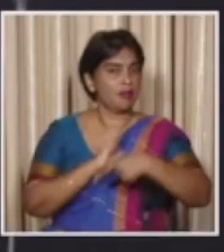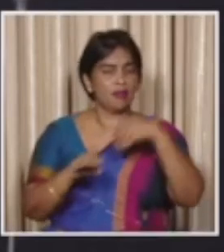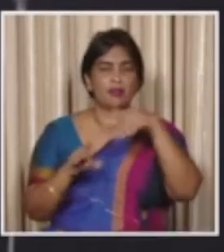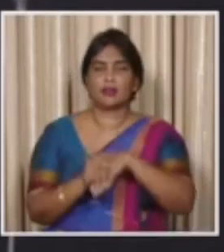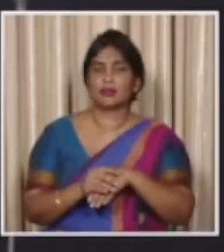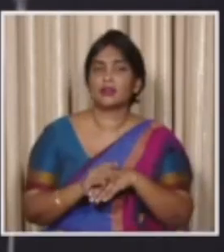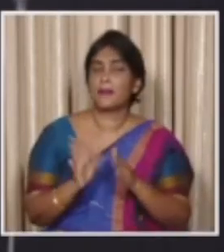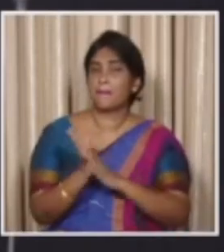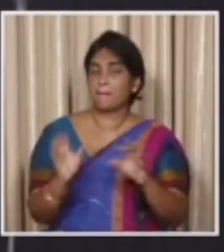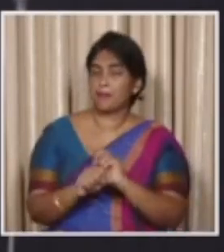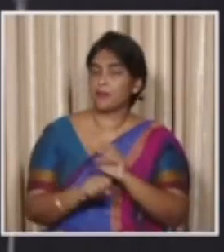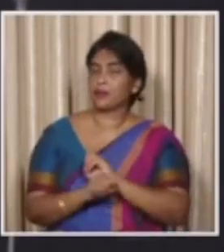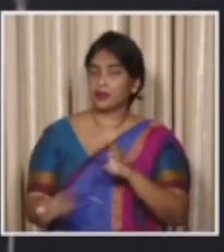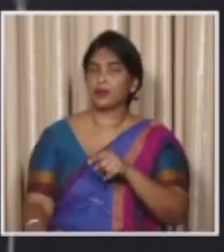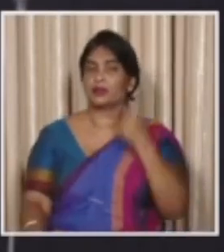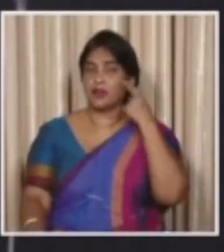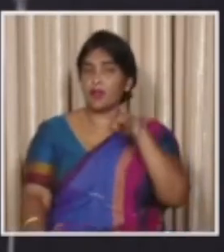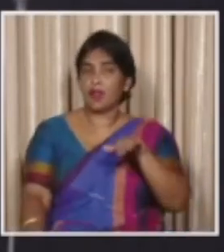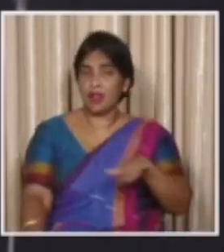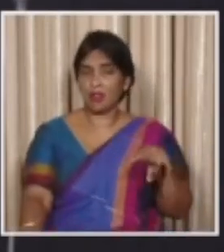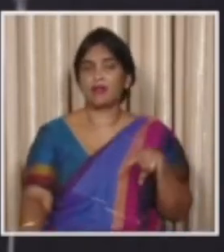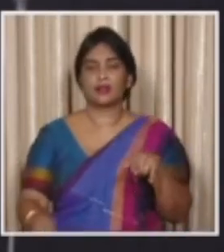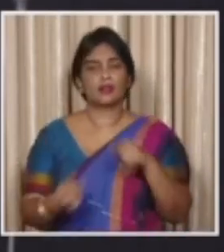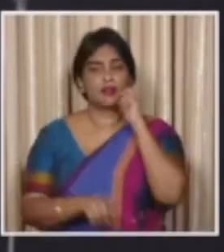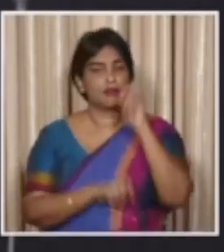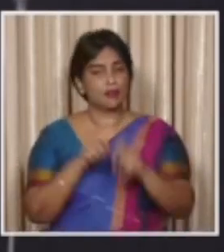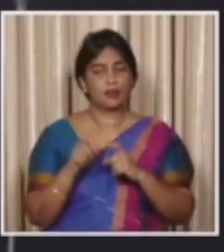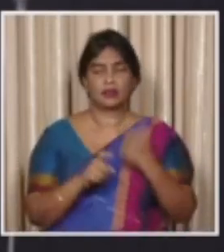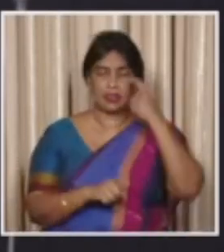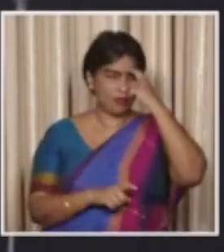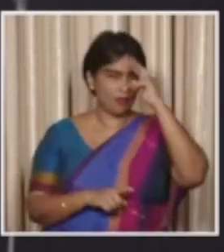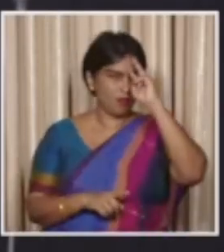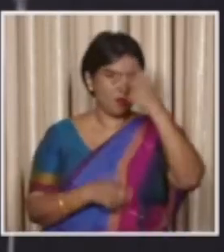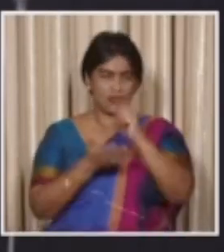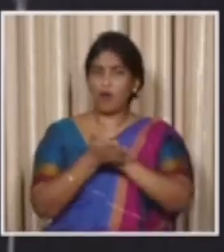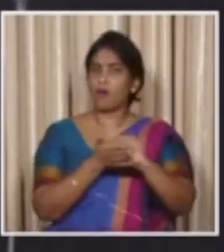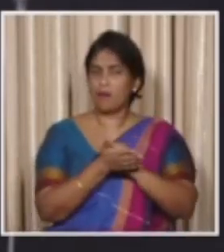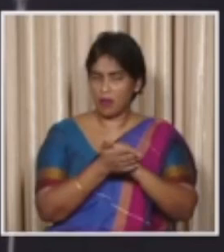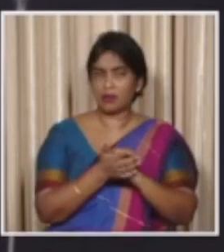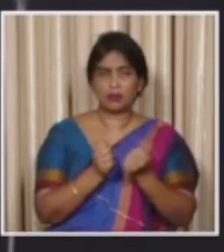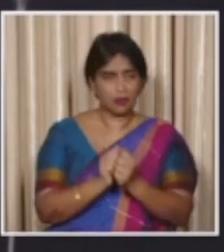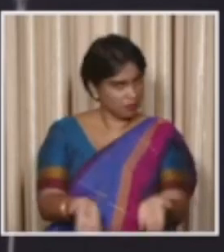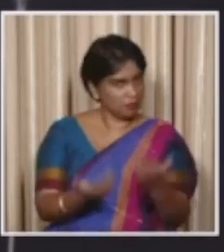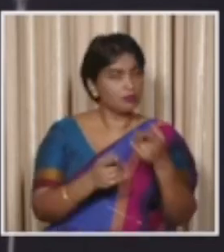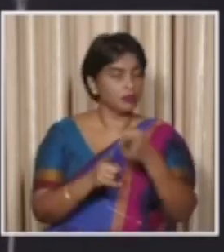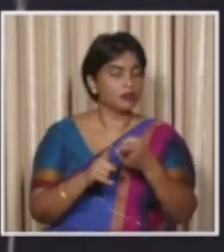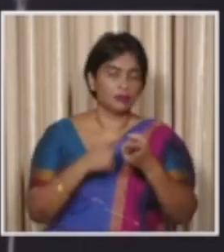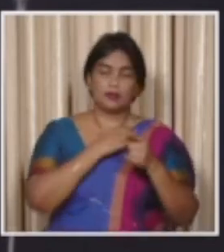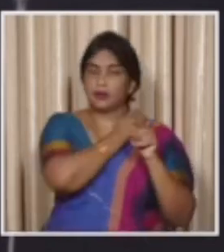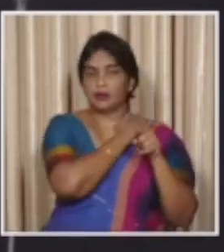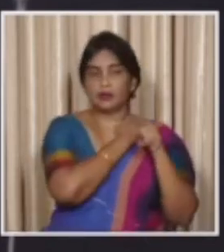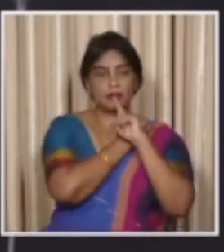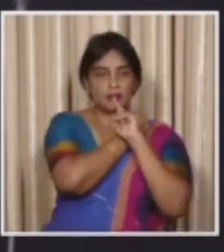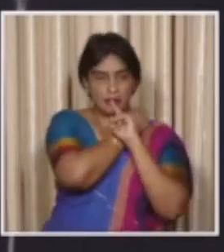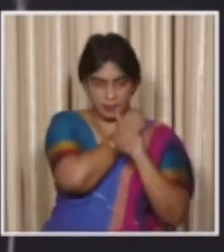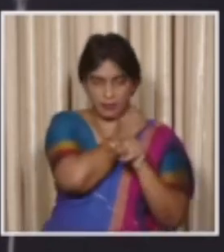අපේ මාධ්‍ය විඳින්ගෙන් මෙහේ අපේ දරුවන්ගේ ජනතාවගේ හිස් නැත්තම් මොළ සෝදන්ට අපි උඩ දෙනවාද කියන එකත් මේ අවස්ථාවේදී